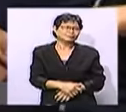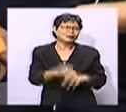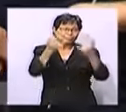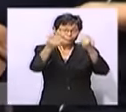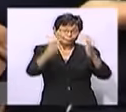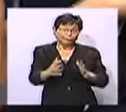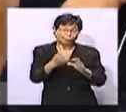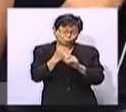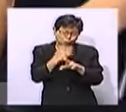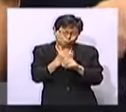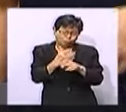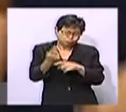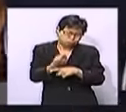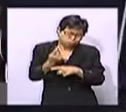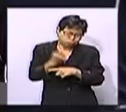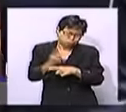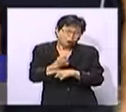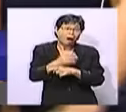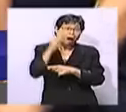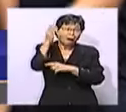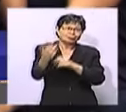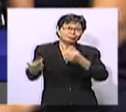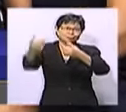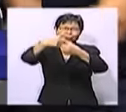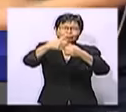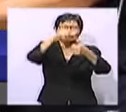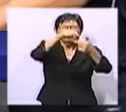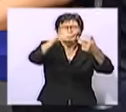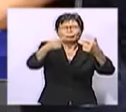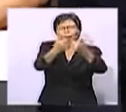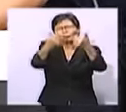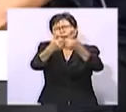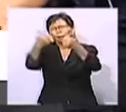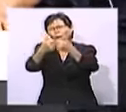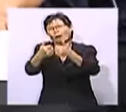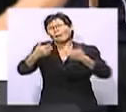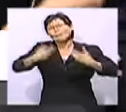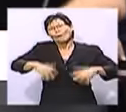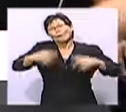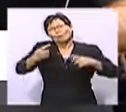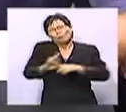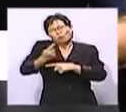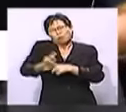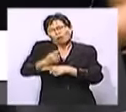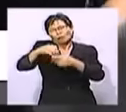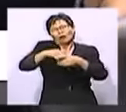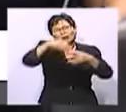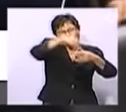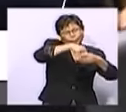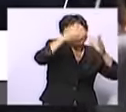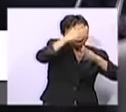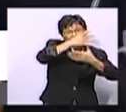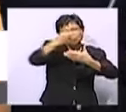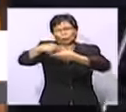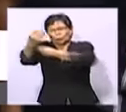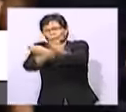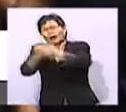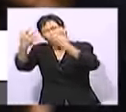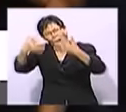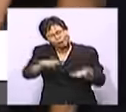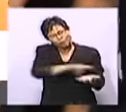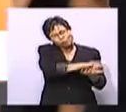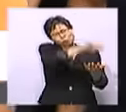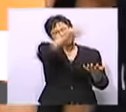Pemain kini giat menjalankan latihan dan akan menyertai beberapa kejohanan pemanas badan di dalam dan luar negara sebelum berlepas